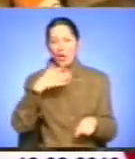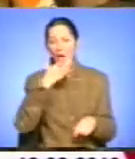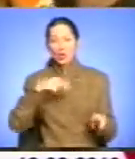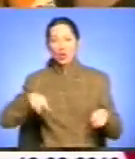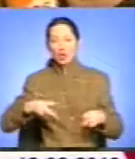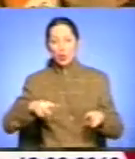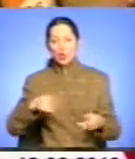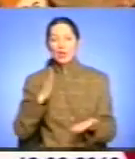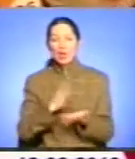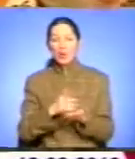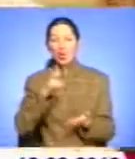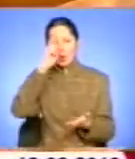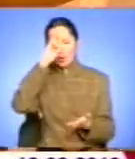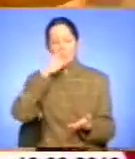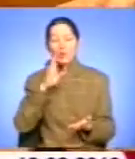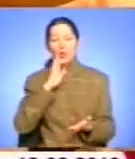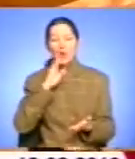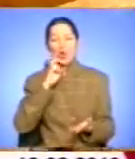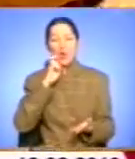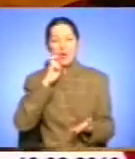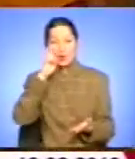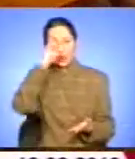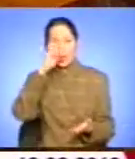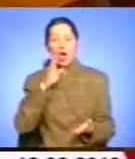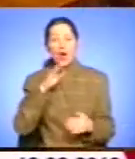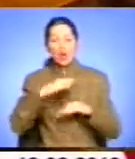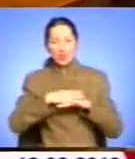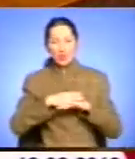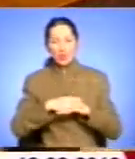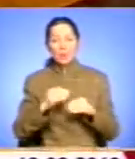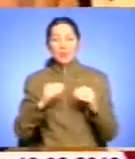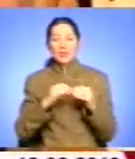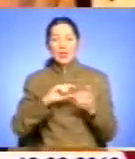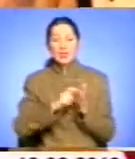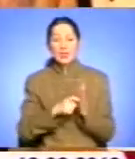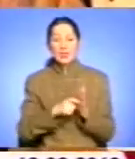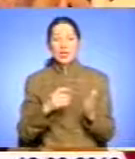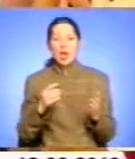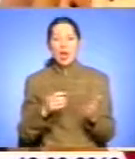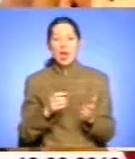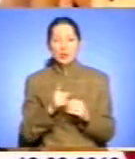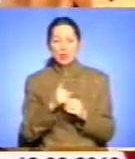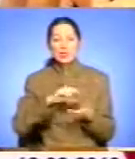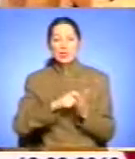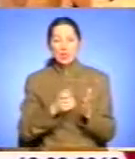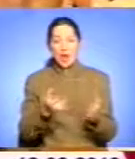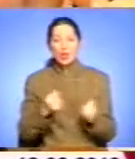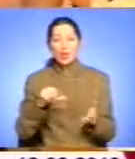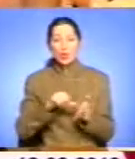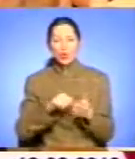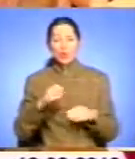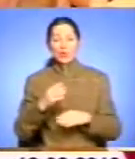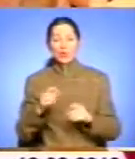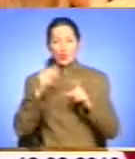та королевою вечора. 11-класники Марія та Василь беруть участь у шкільному балу востаннє та мріють побувати на справжньому